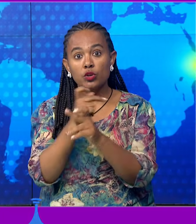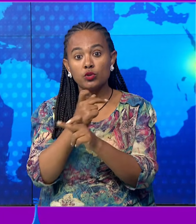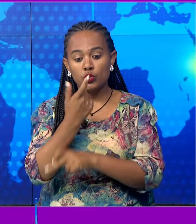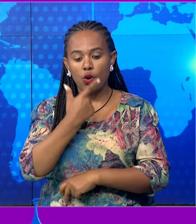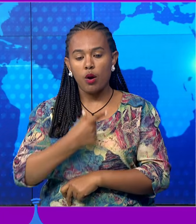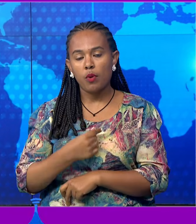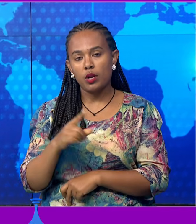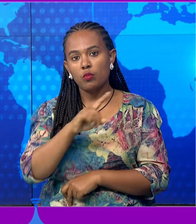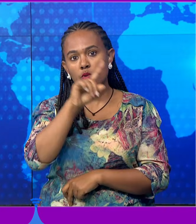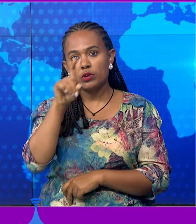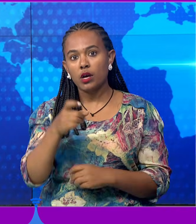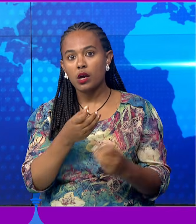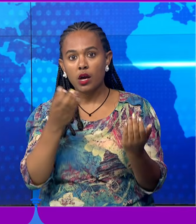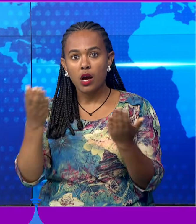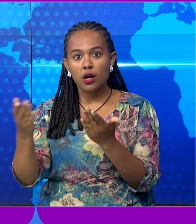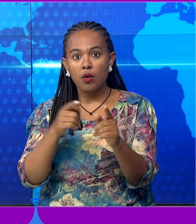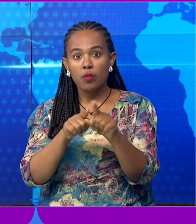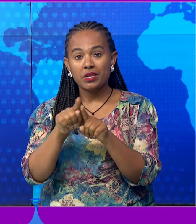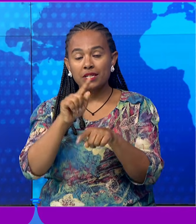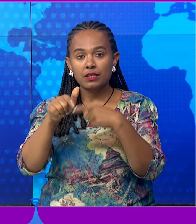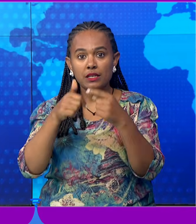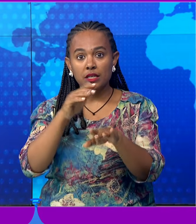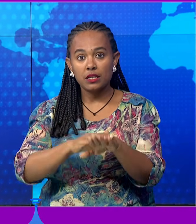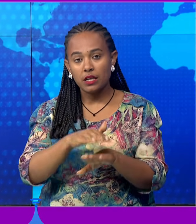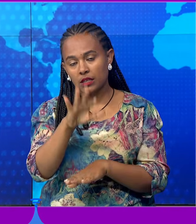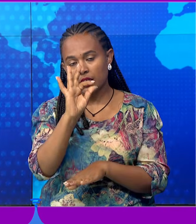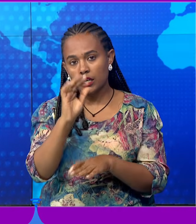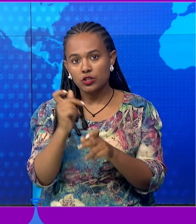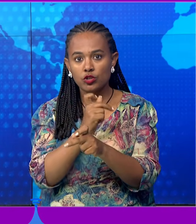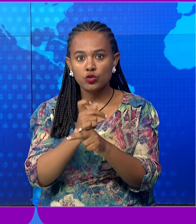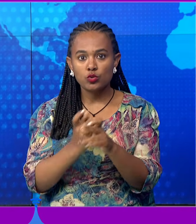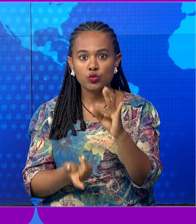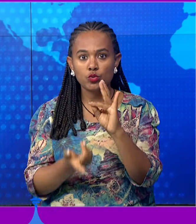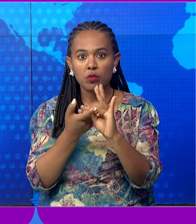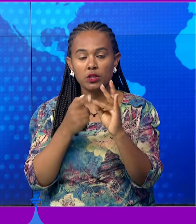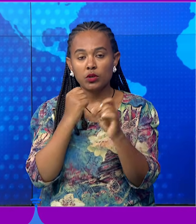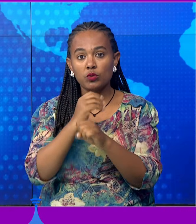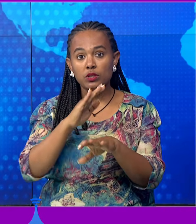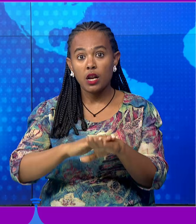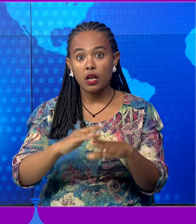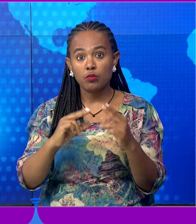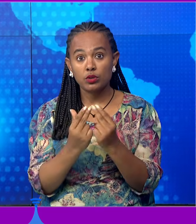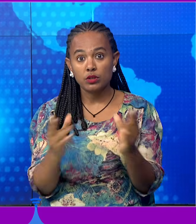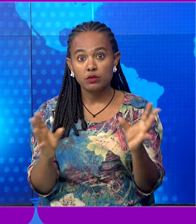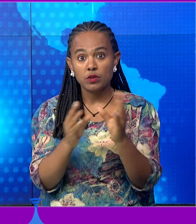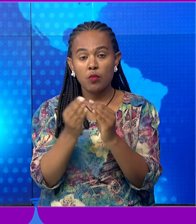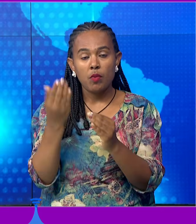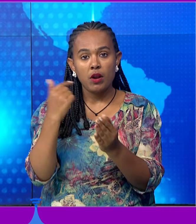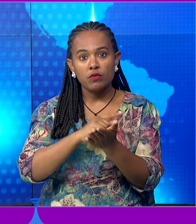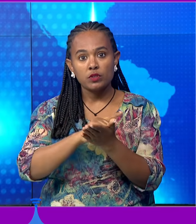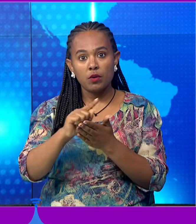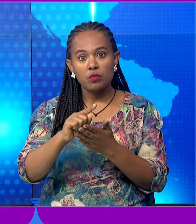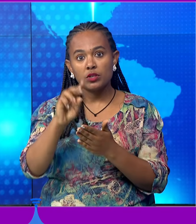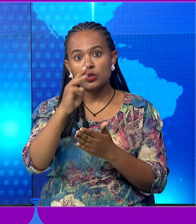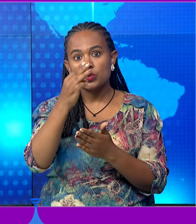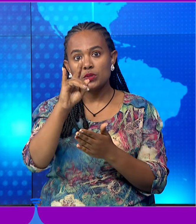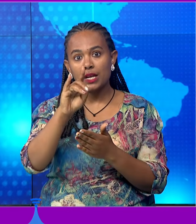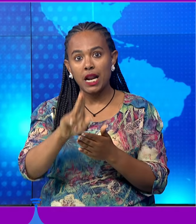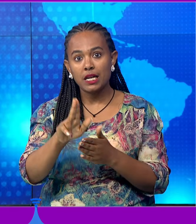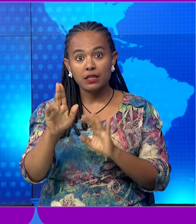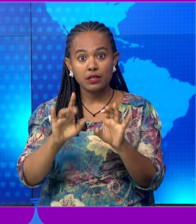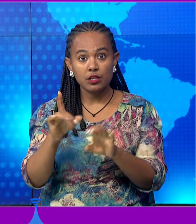ለመሆን ጥያቄ አቅርባ በድርድር ሂደት ላይ ትገኛለች። የድርጅቱ 7ኛው የስራ ላይ ቡድን ስብሰባ ባለፈው ሳምንት በስዊዘርላንድ ጄኔቭ የተካሄደ